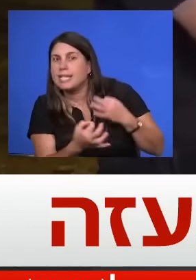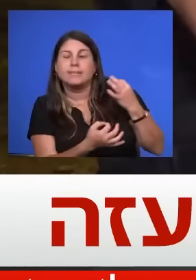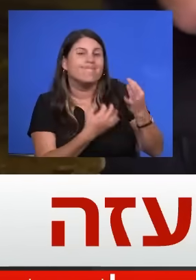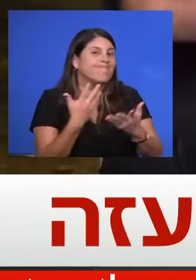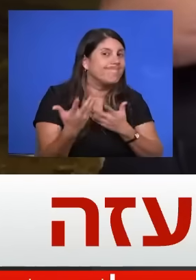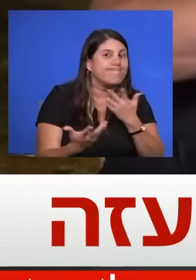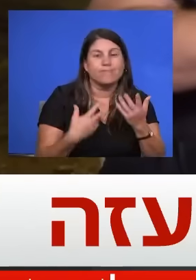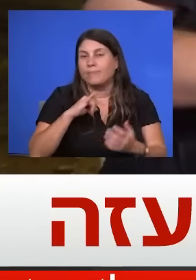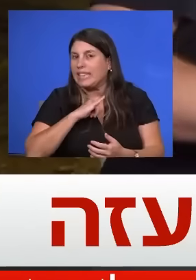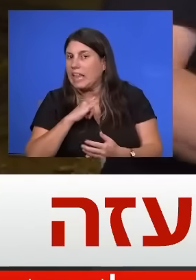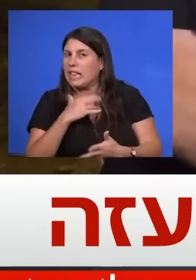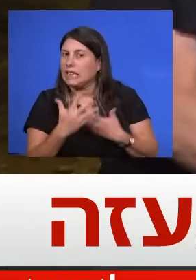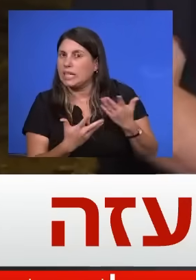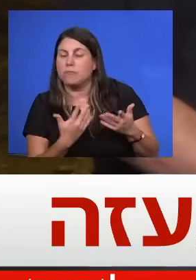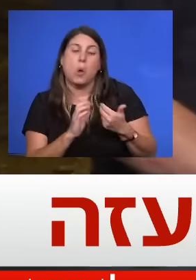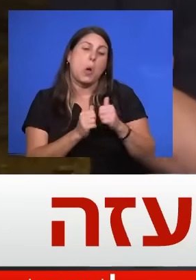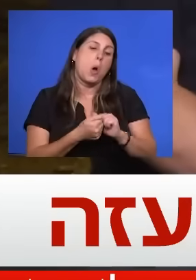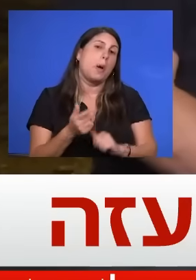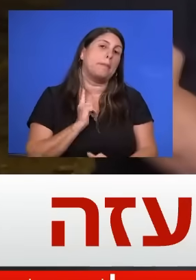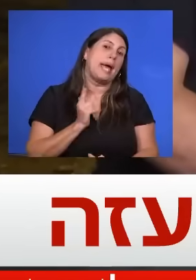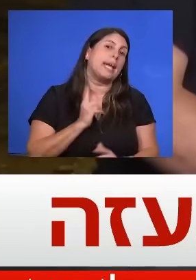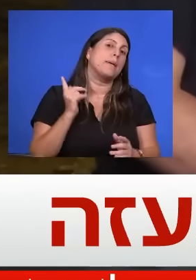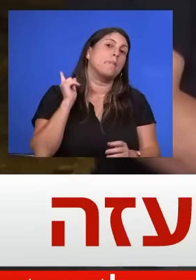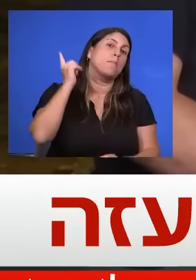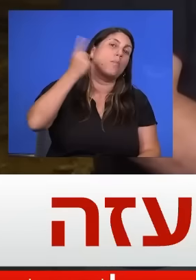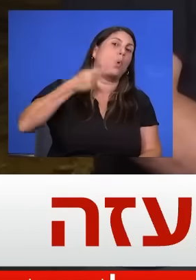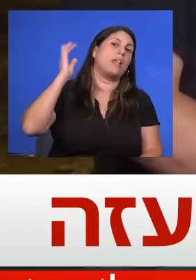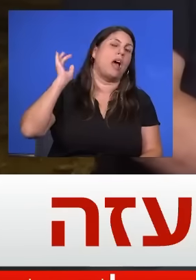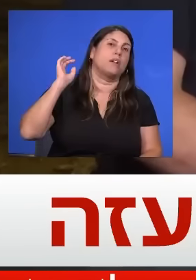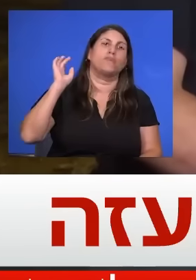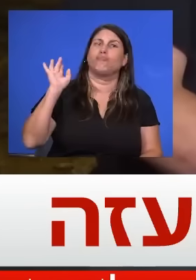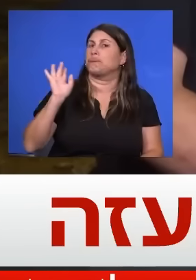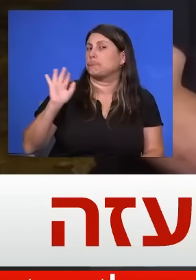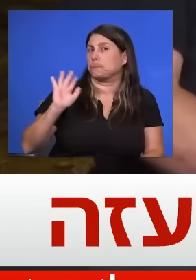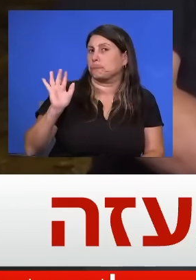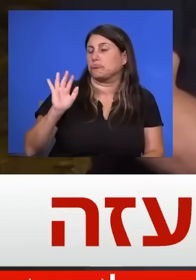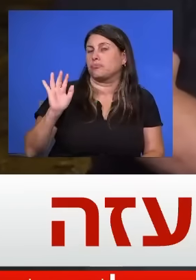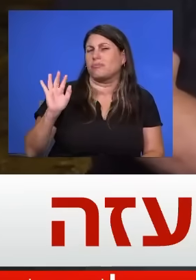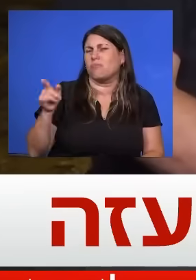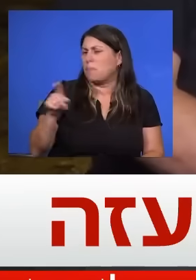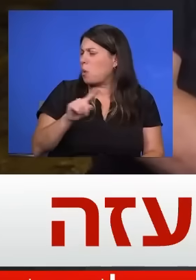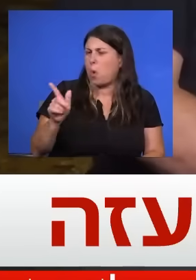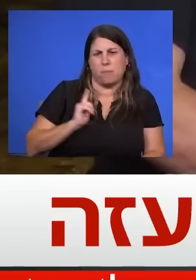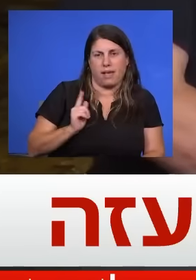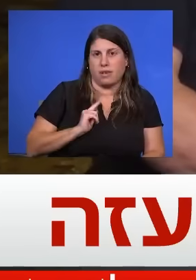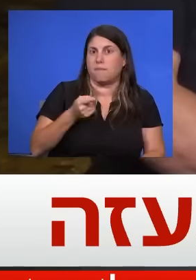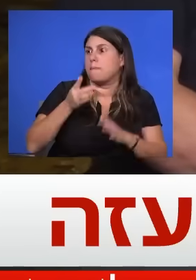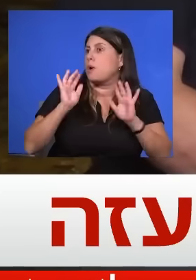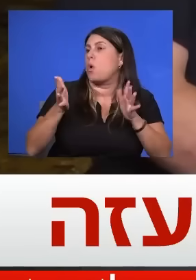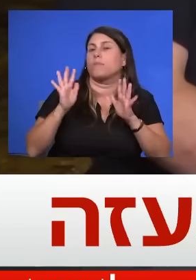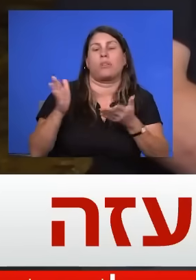או שהם פשוט מחכים לפקודה? לא, לא מחכים. הם בעיקר מאוד מאוד מתכוננים. כן.